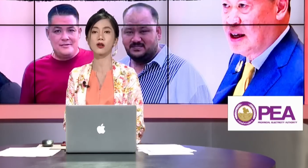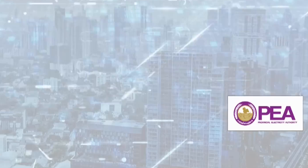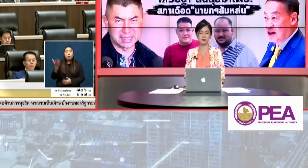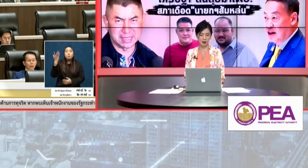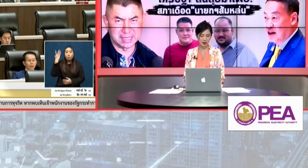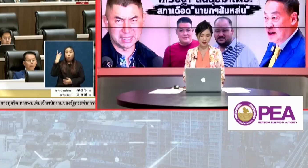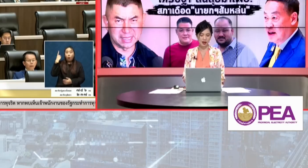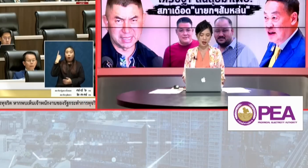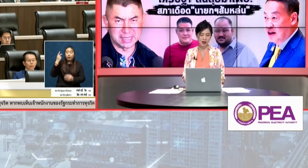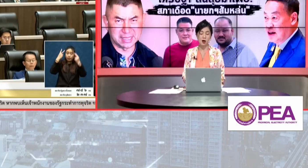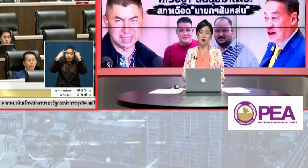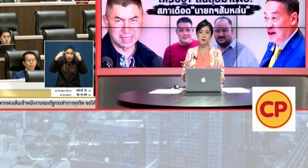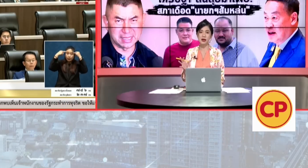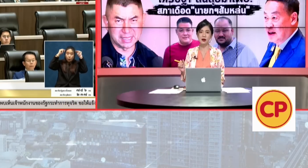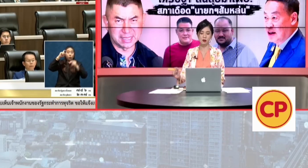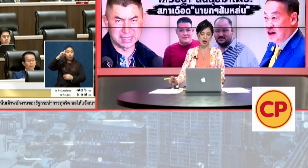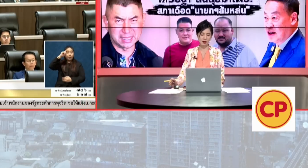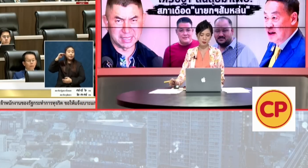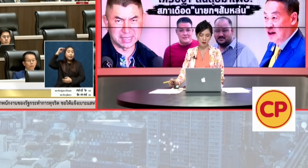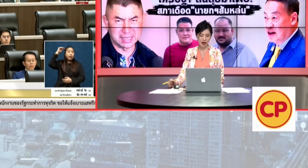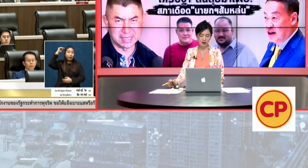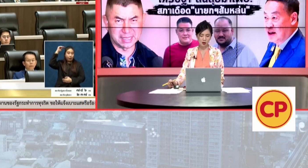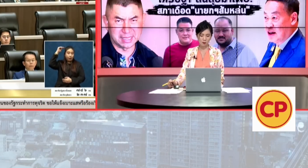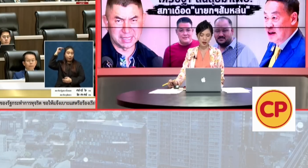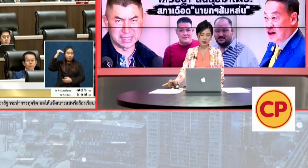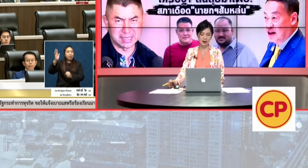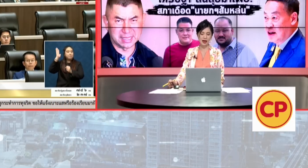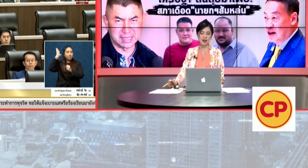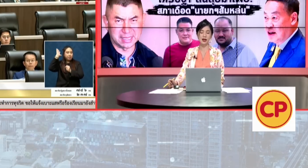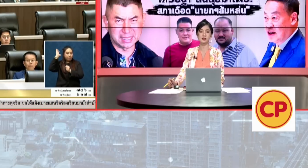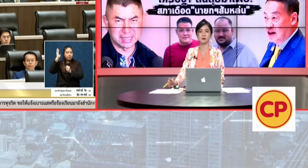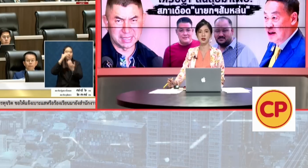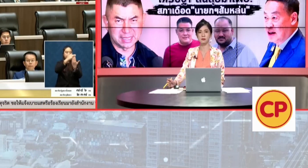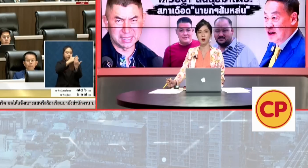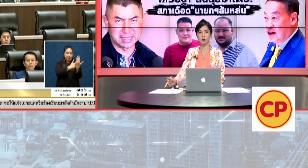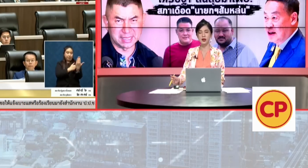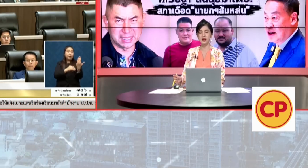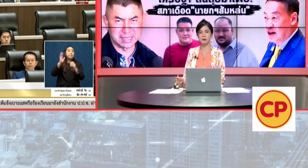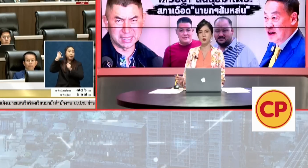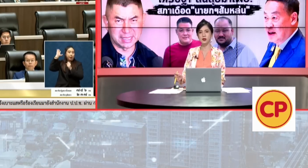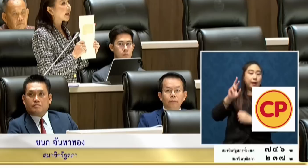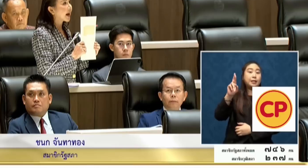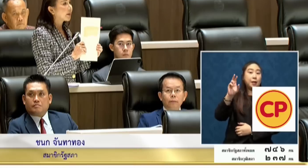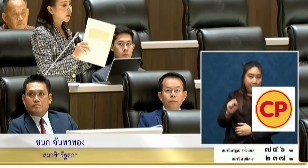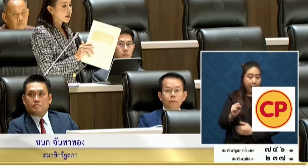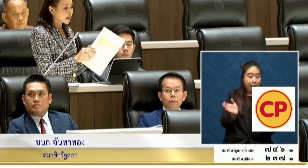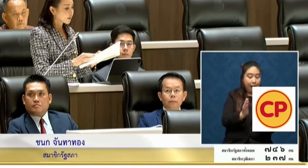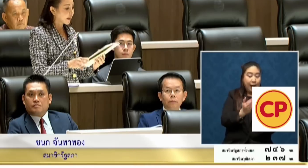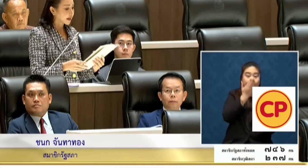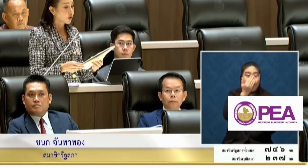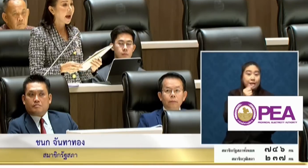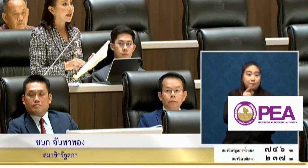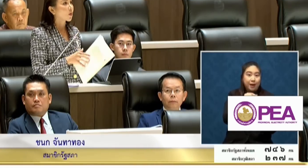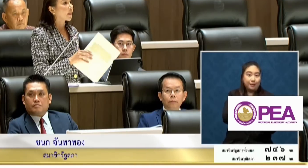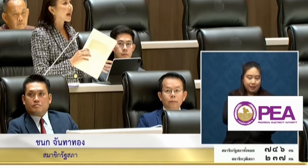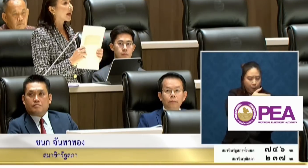าทองจากพรรคเพื่อไทยเองก็มีการออกมาอภิปรายเรื่องของประเด็นปัญหายาเสพติดบอกว่ายังไงบอกว่าตอนนี้เนี่ยสถาน